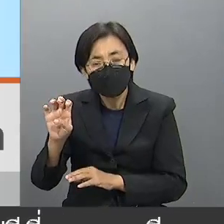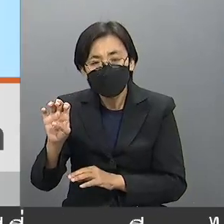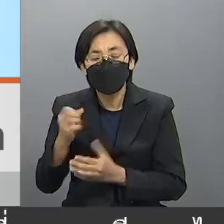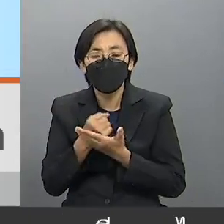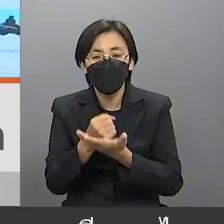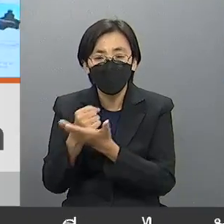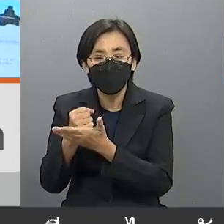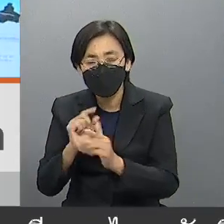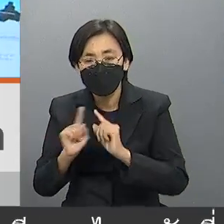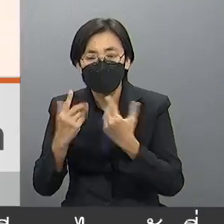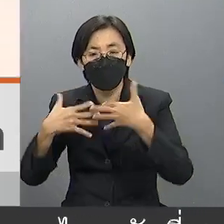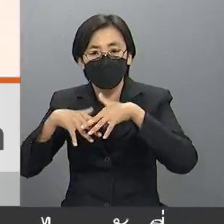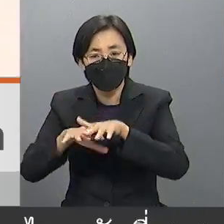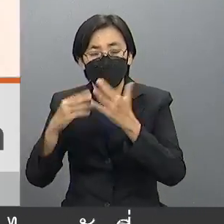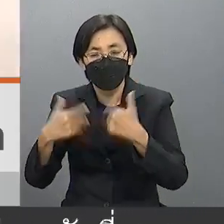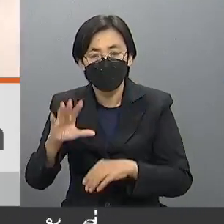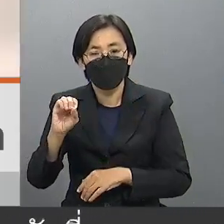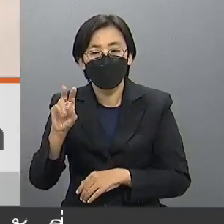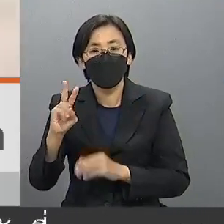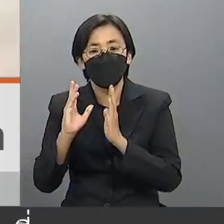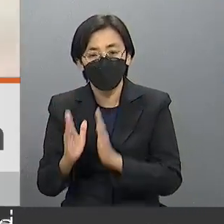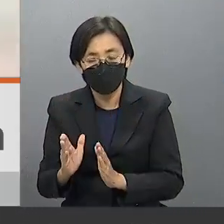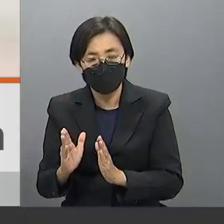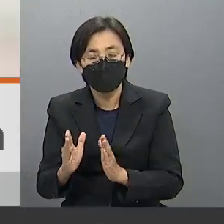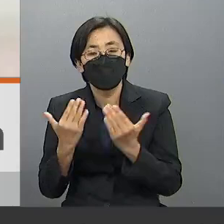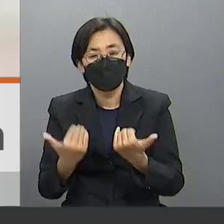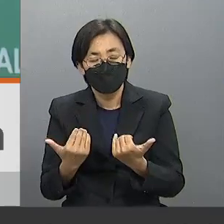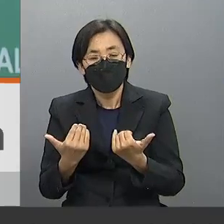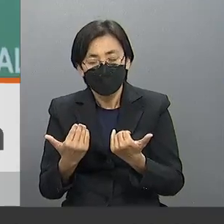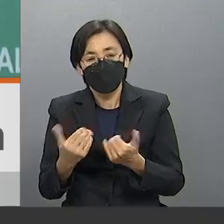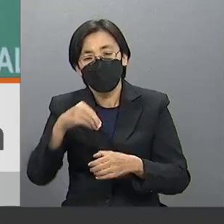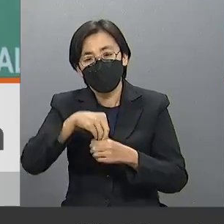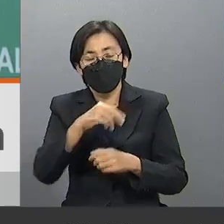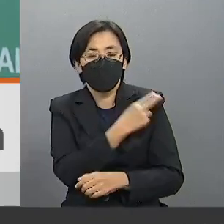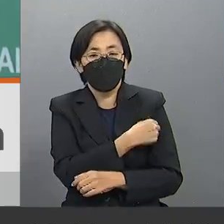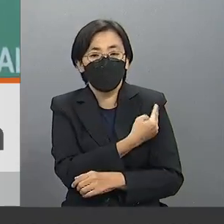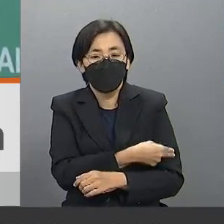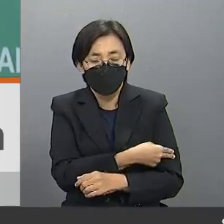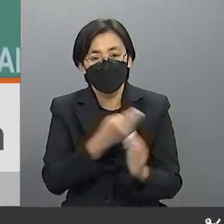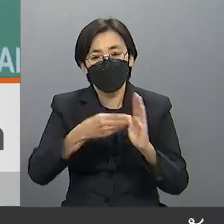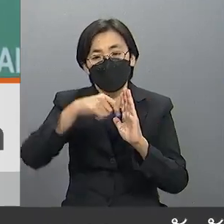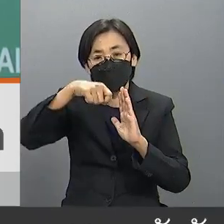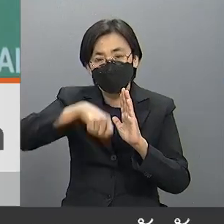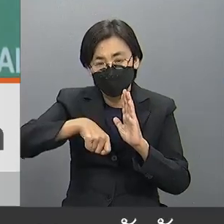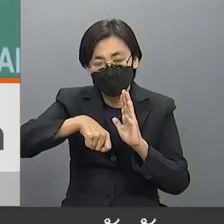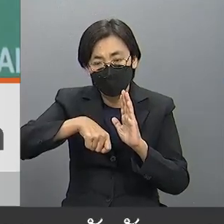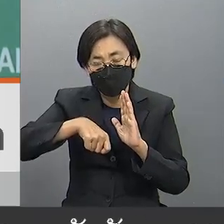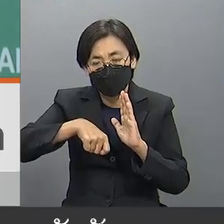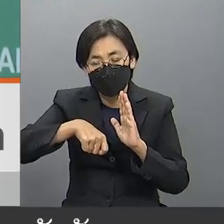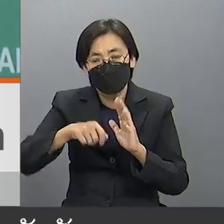ประสานงานแล้ว52คนและส่งตัวมารักษาที่โรงพยาบาลในจังหวัดนครราชสีมาแล้ว8ค